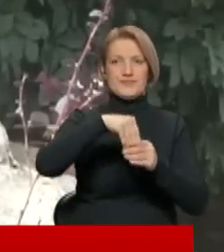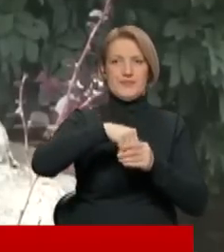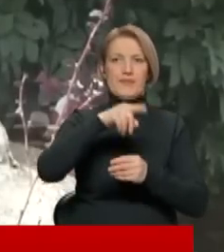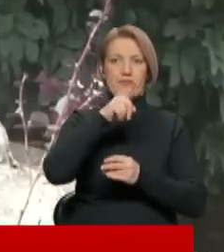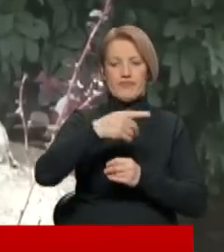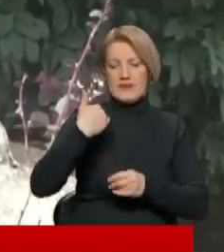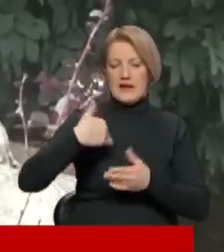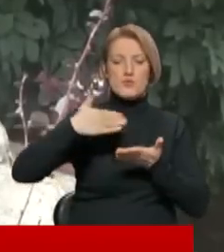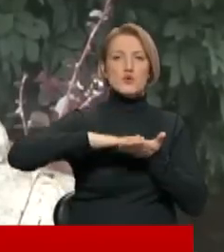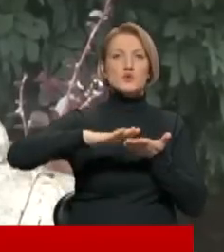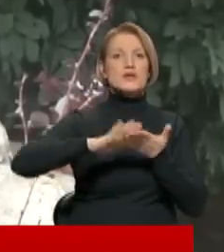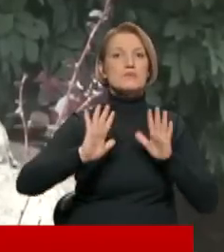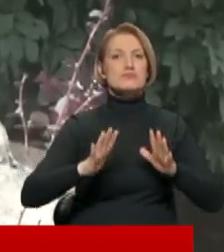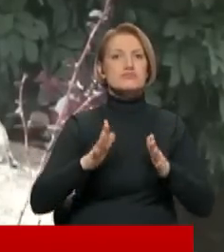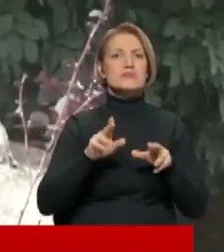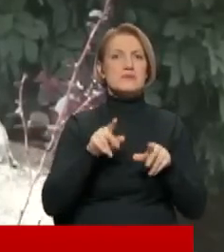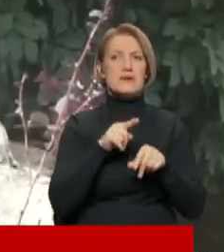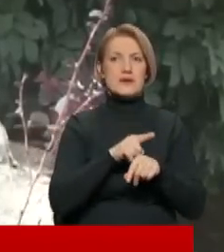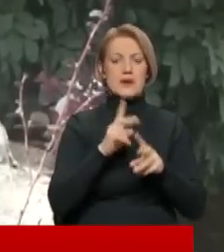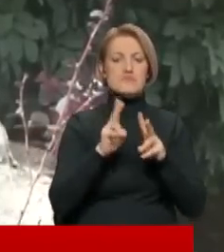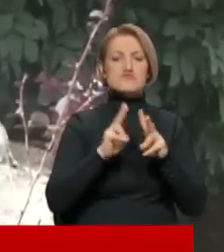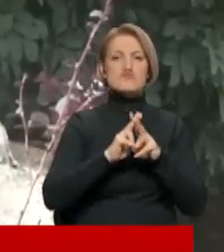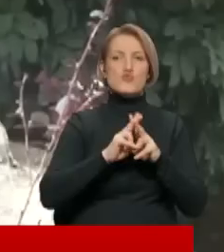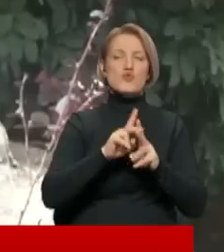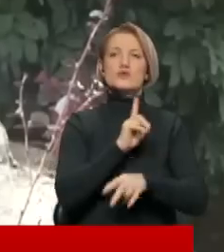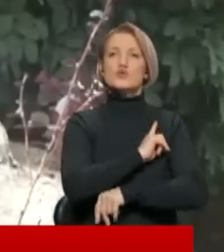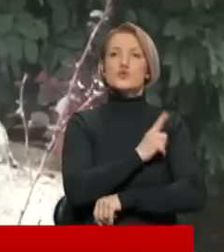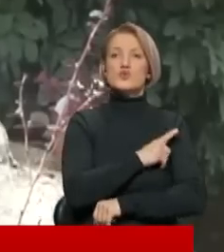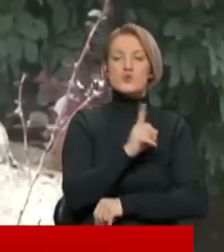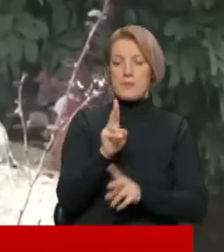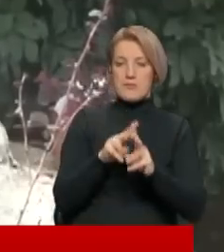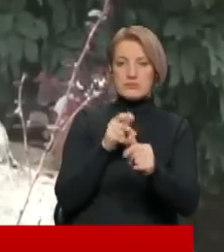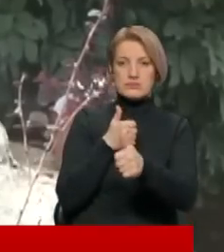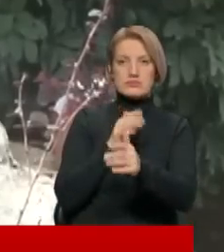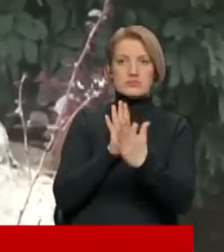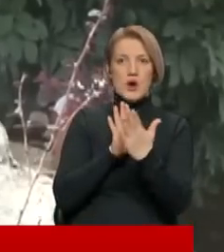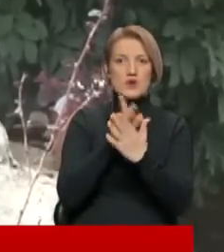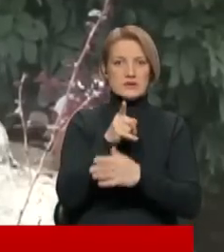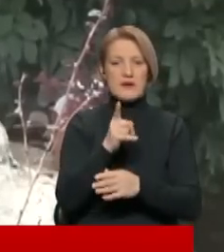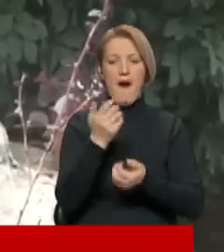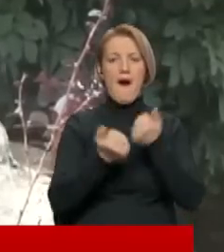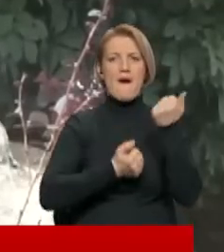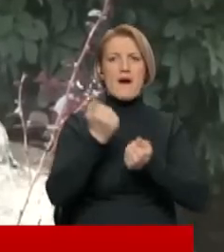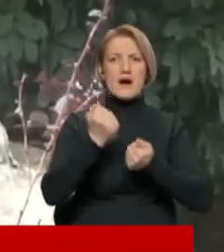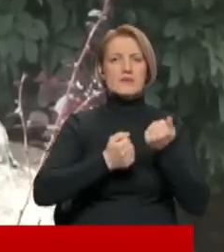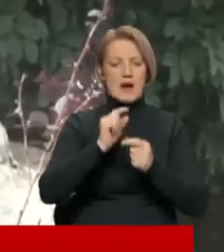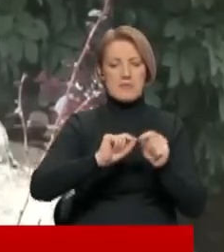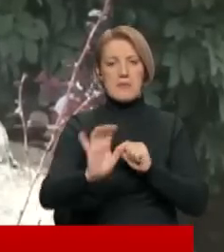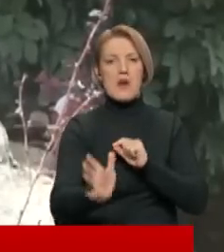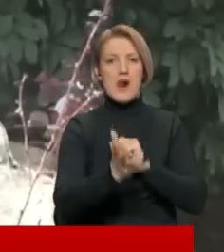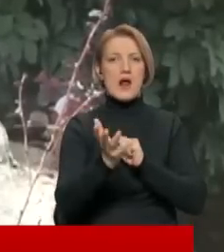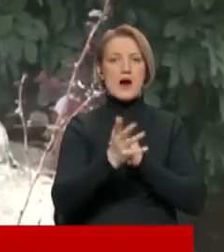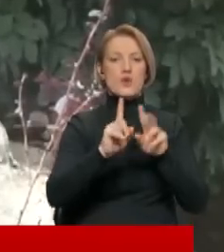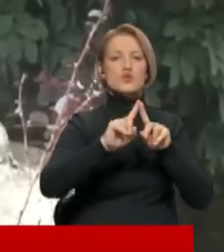kamu düzenini bozacak şekilde polis güçlerine saldırarak onun ötesinde arabaları yakarak